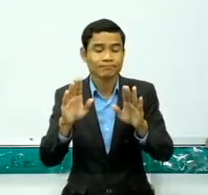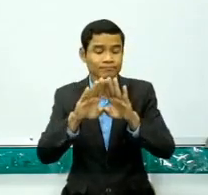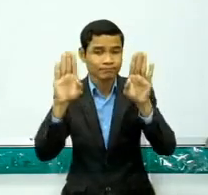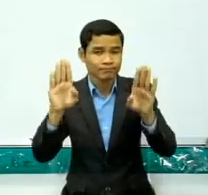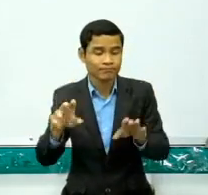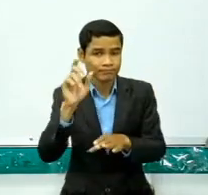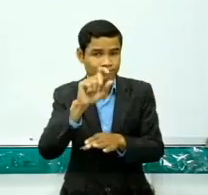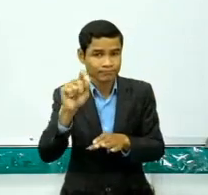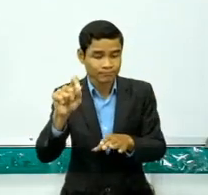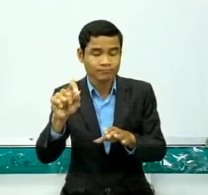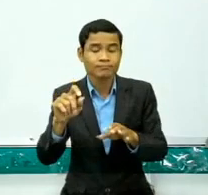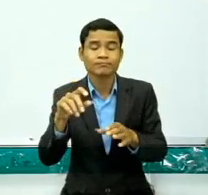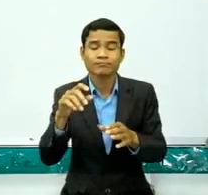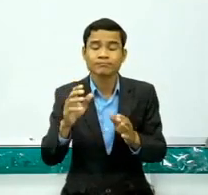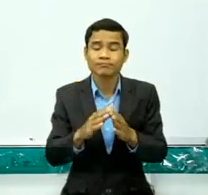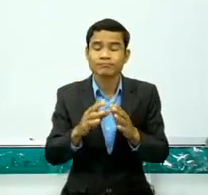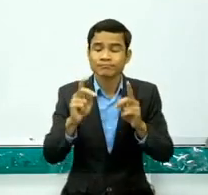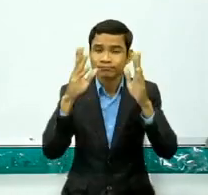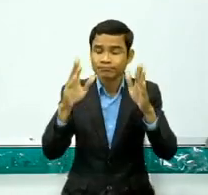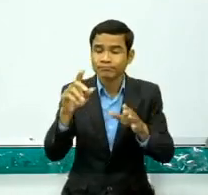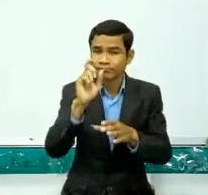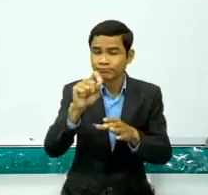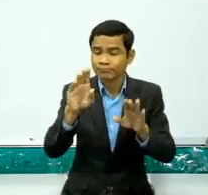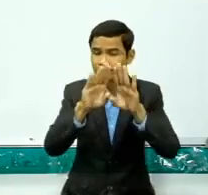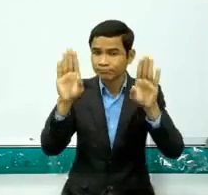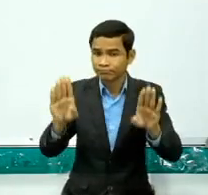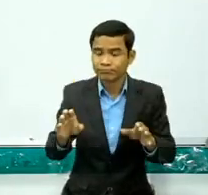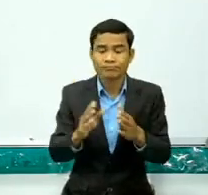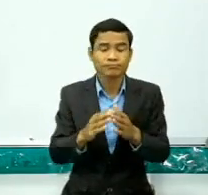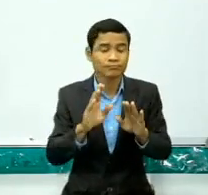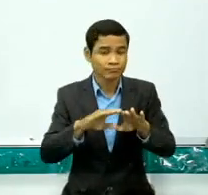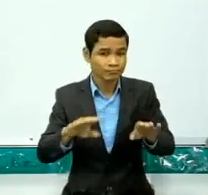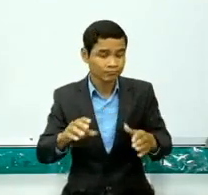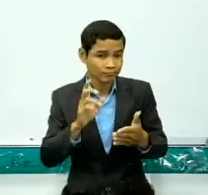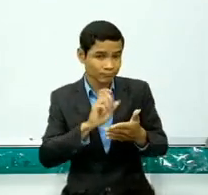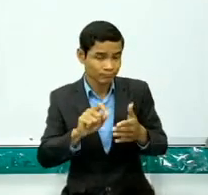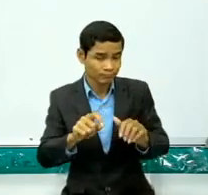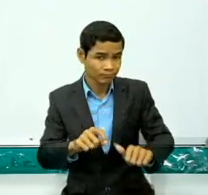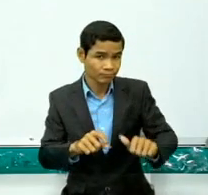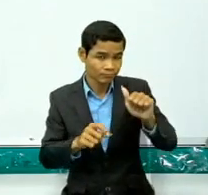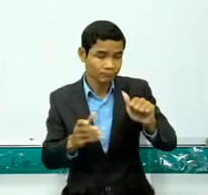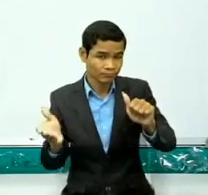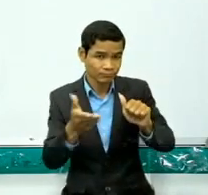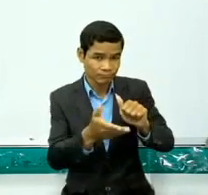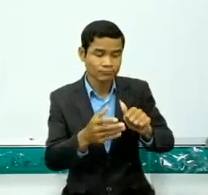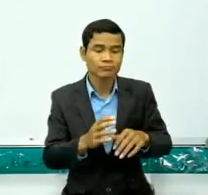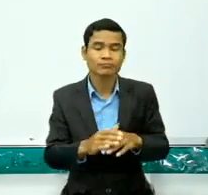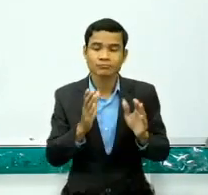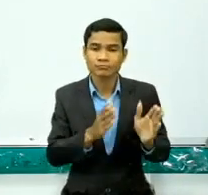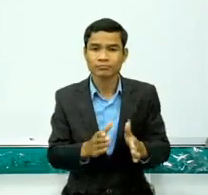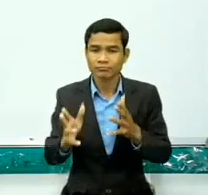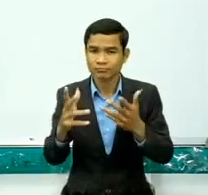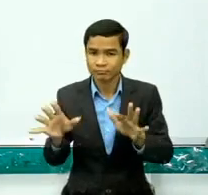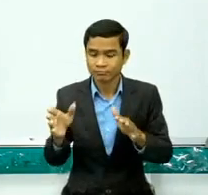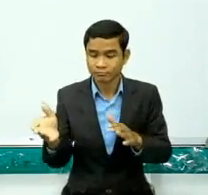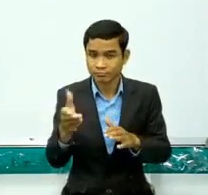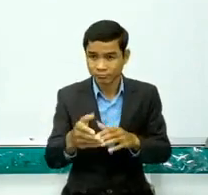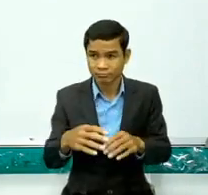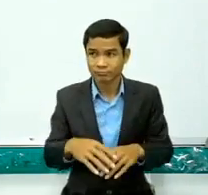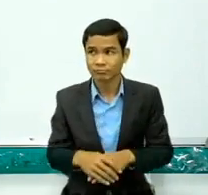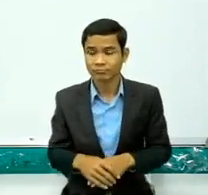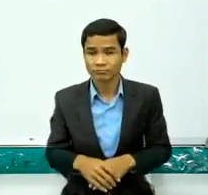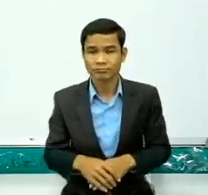ខៀនកូនកូនសរសេរនៅលើក្តារក្តារឈ្នួលណាត្រៀមខ្លួនរួចរាល់ហើយឬនៅកូ